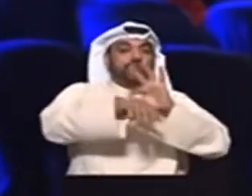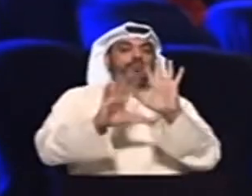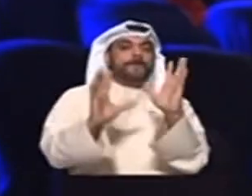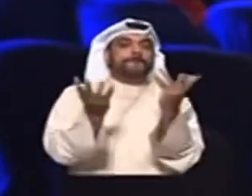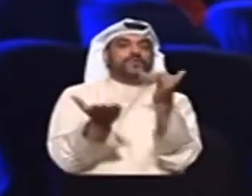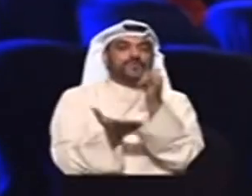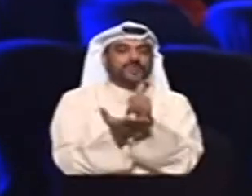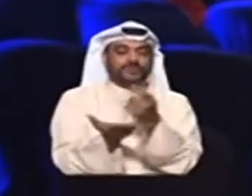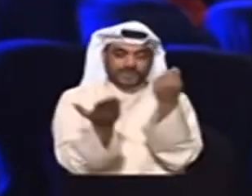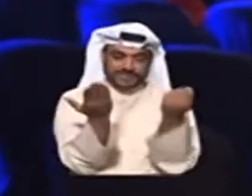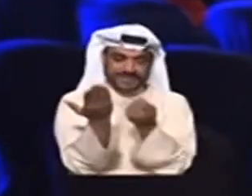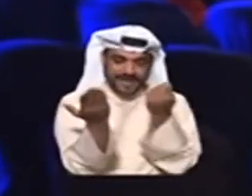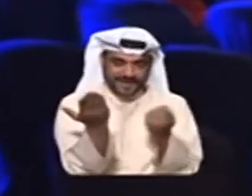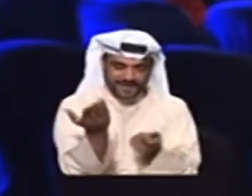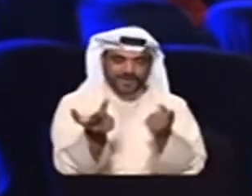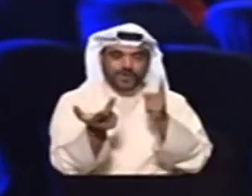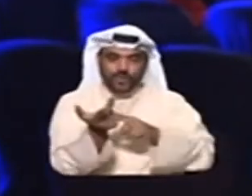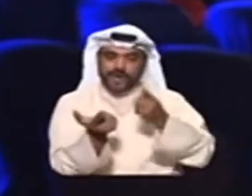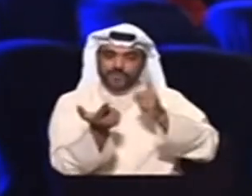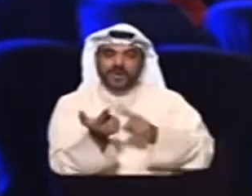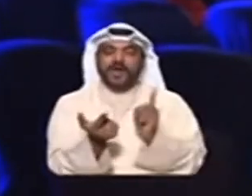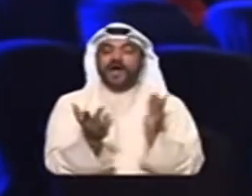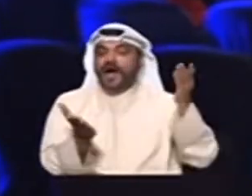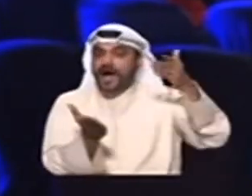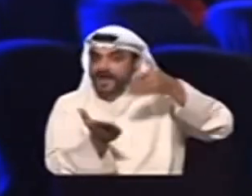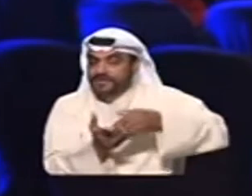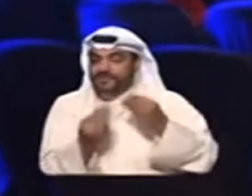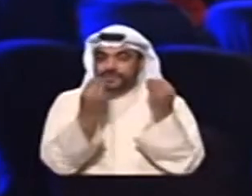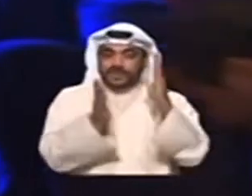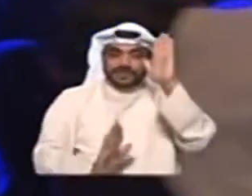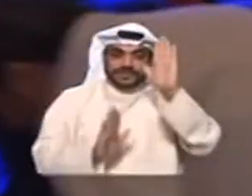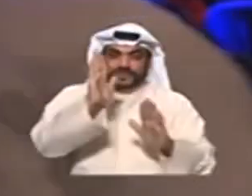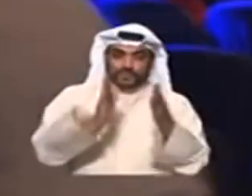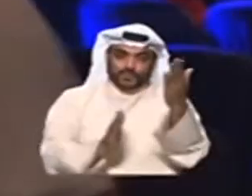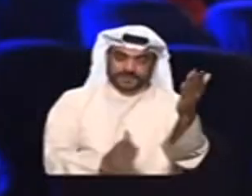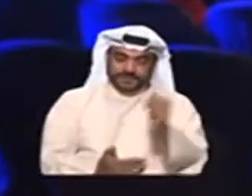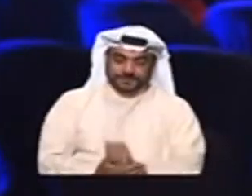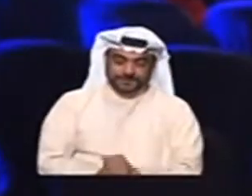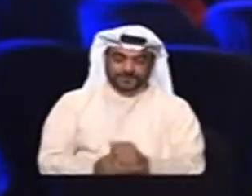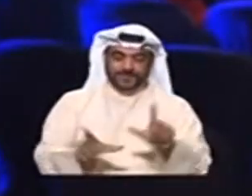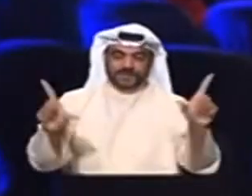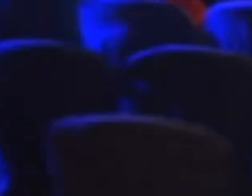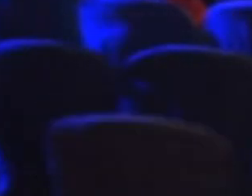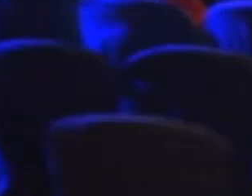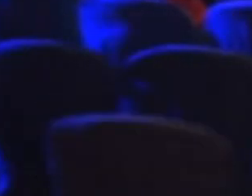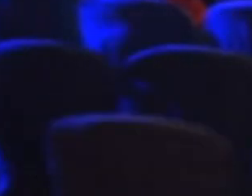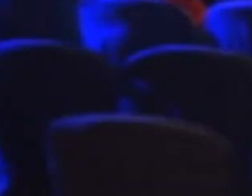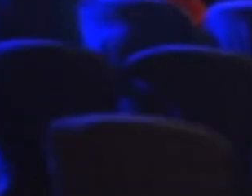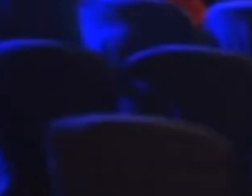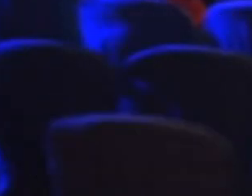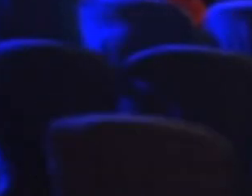ثقافة السلامة بين المرضى والعاملين في الحقل الصحي. لما أبو علاوي، تلفزيون دولة الكويت.